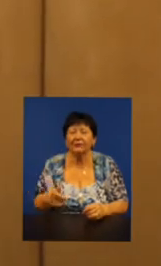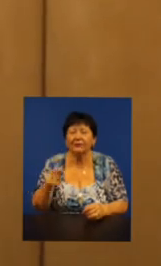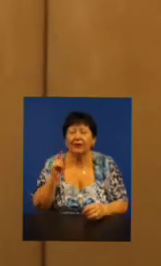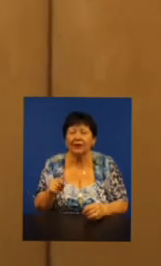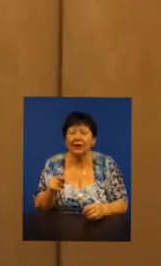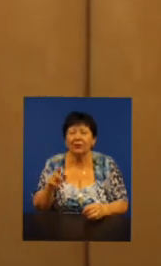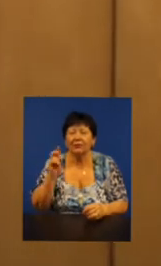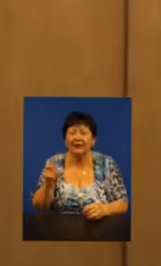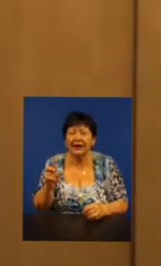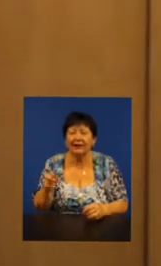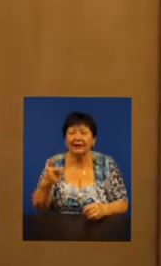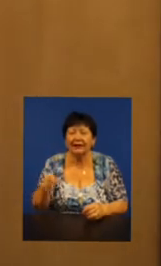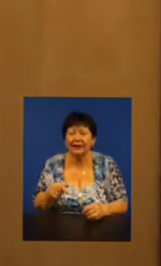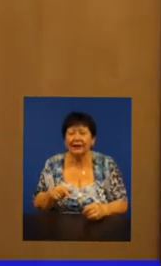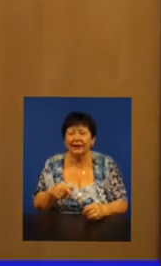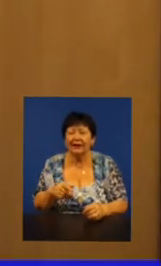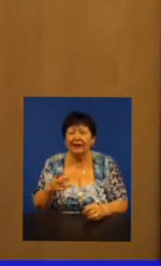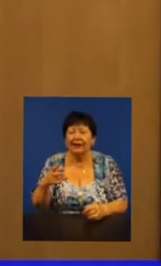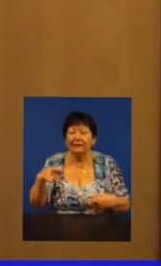Galina, născut la